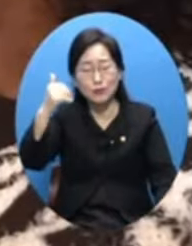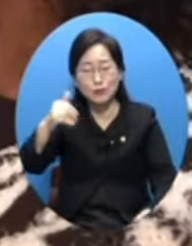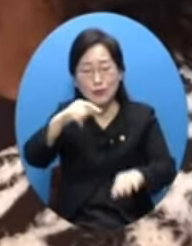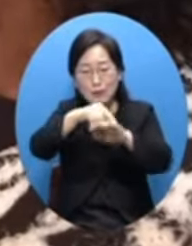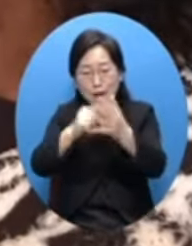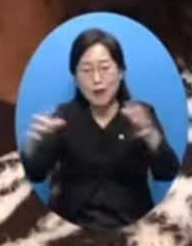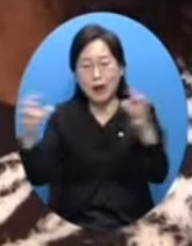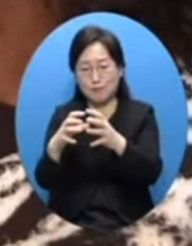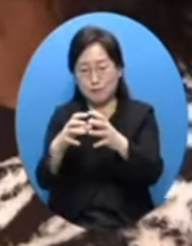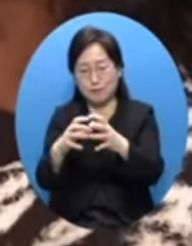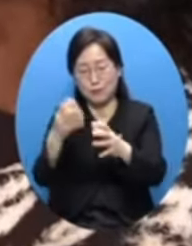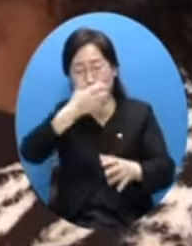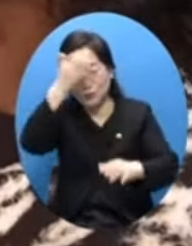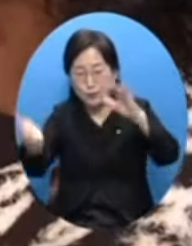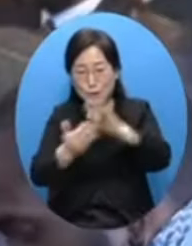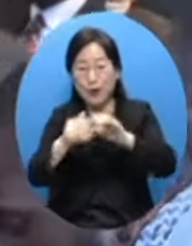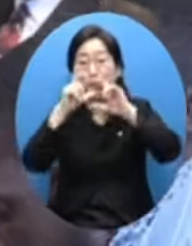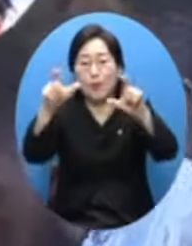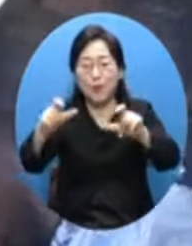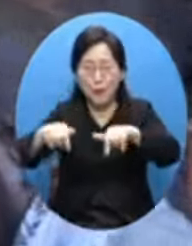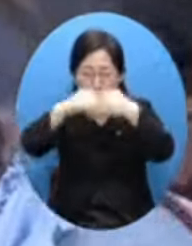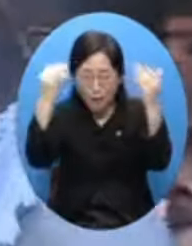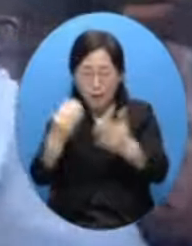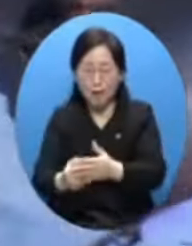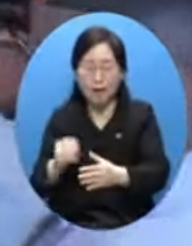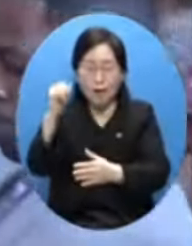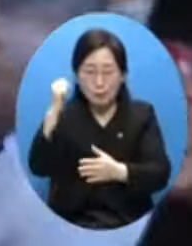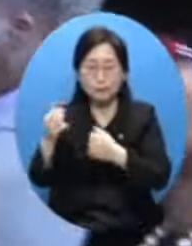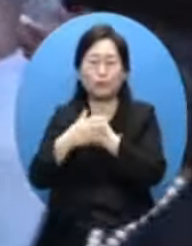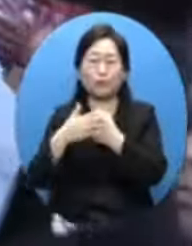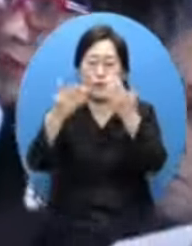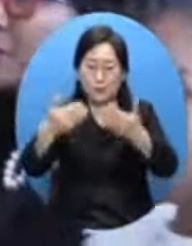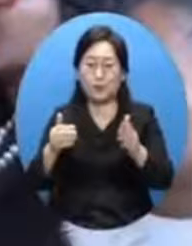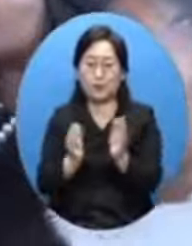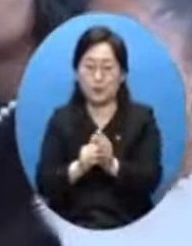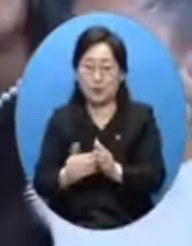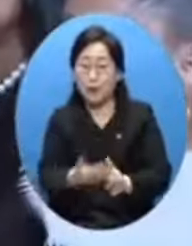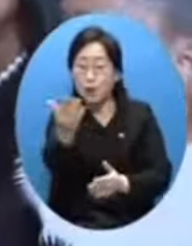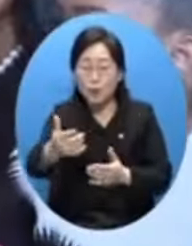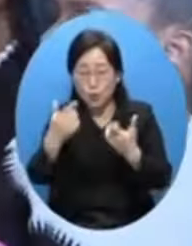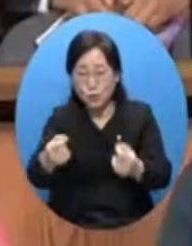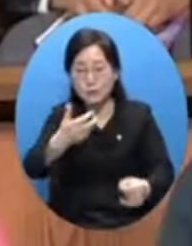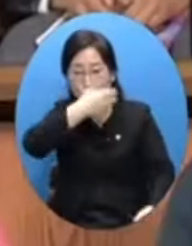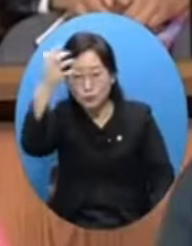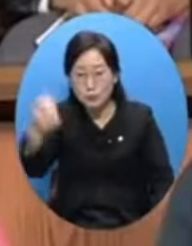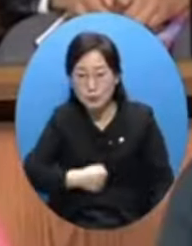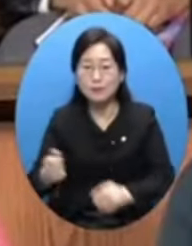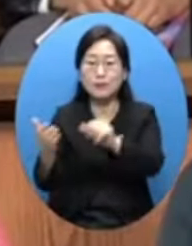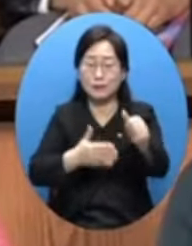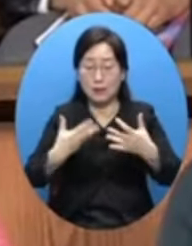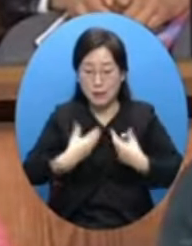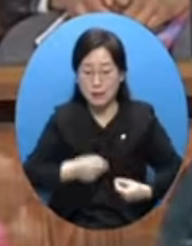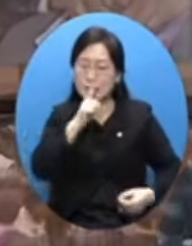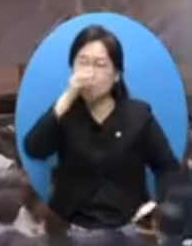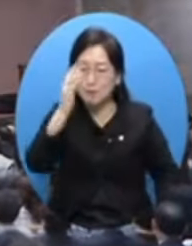믿는다고 선포하게 모두가 박수를 보내줬습니다 여러분 꿈을 꾸시기 바랍니다 절망을 말하지 말고 꿈을 꾸고 룩한 꿈을 꾸며 나갈